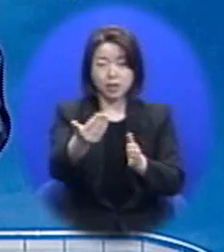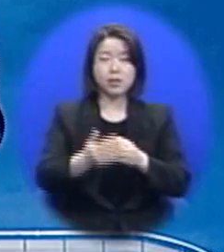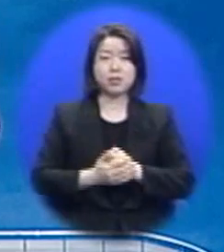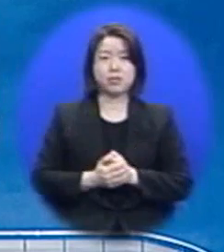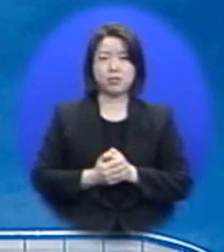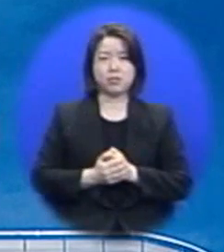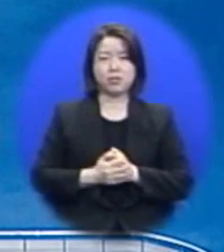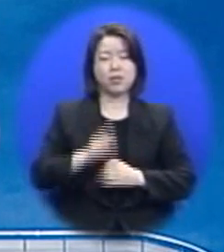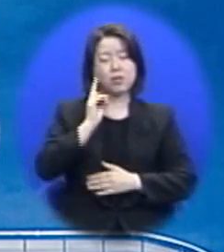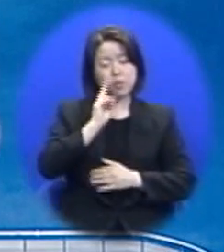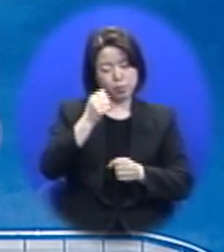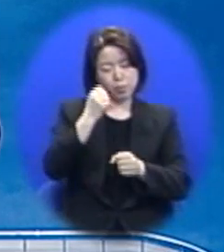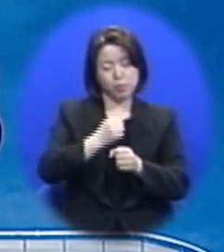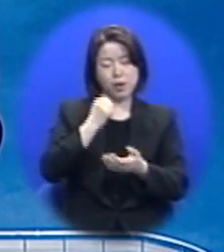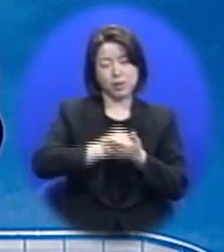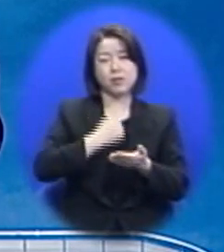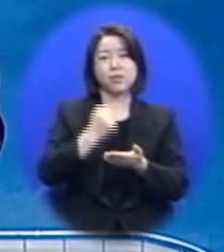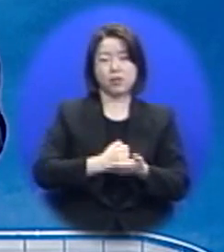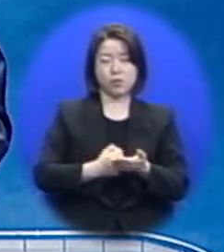너무 안타까운 거예요.